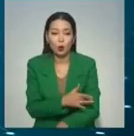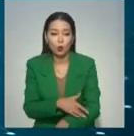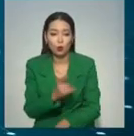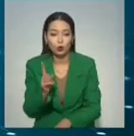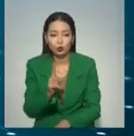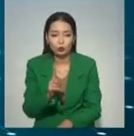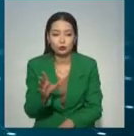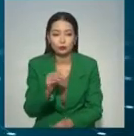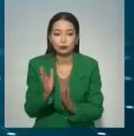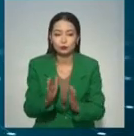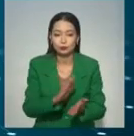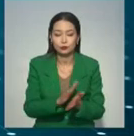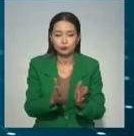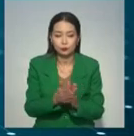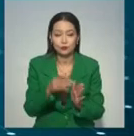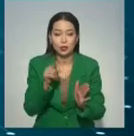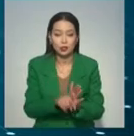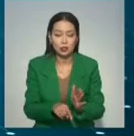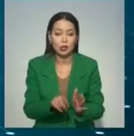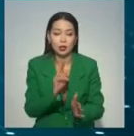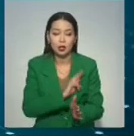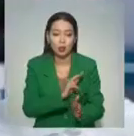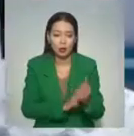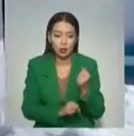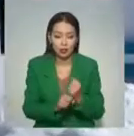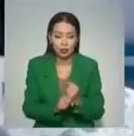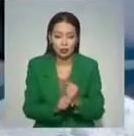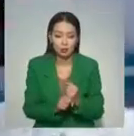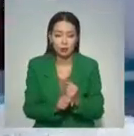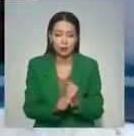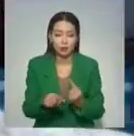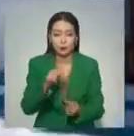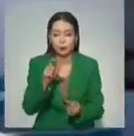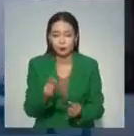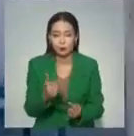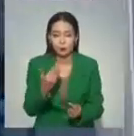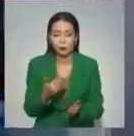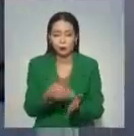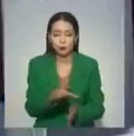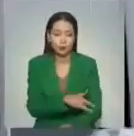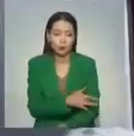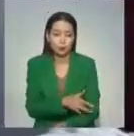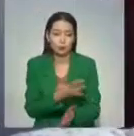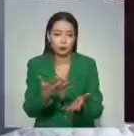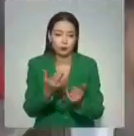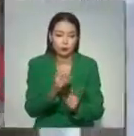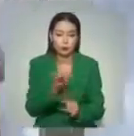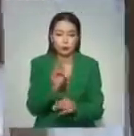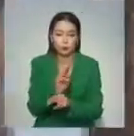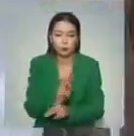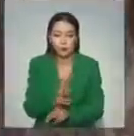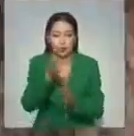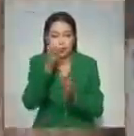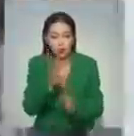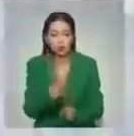есть дестабилизировать обстановку среди коллектива. Предприниматель взялся оказывать услуги по лечению и реабилитации